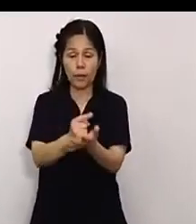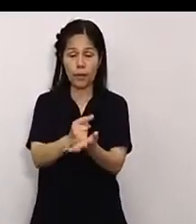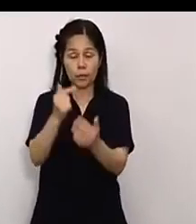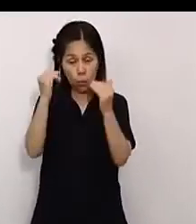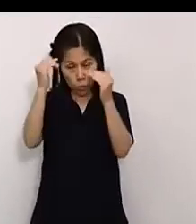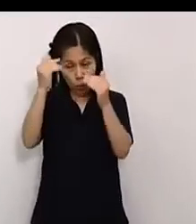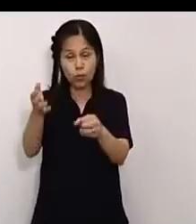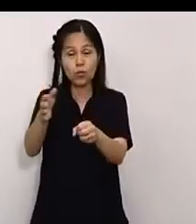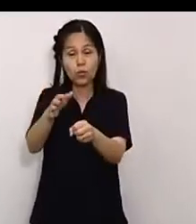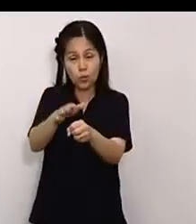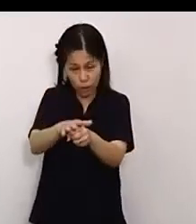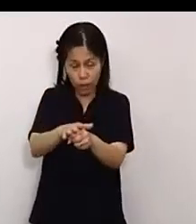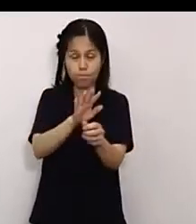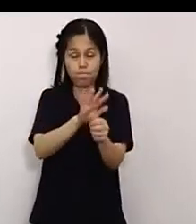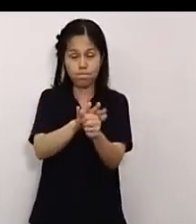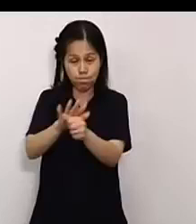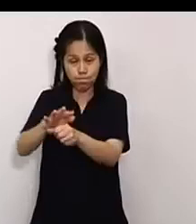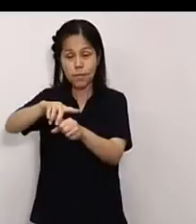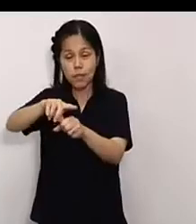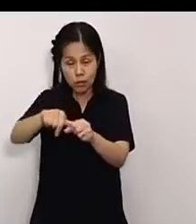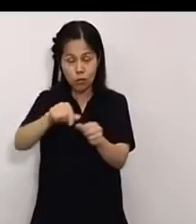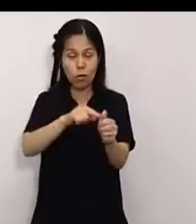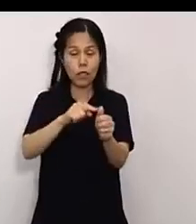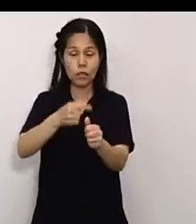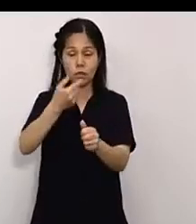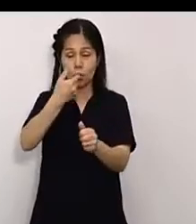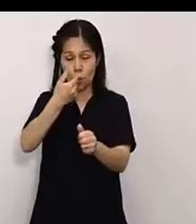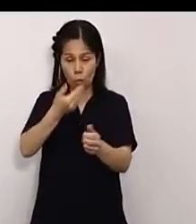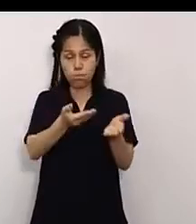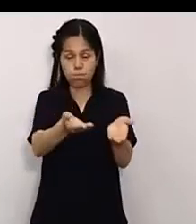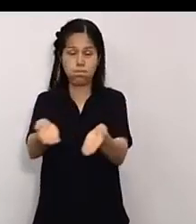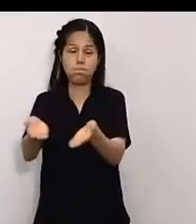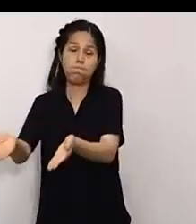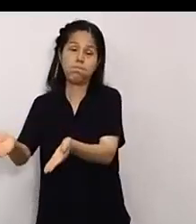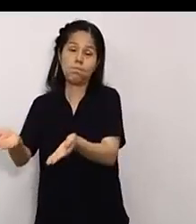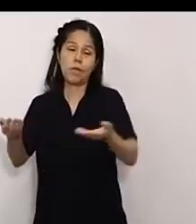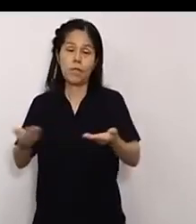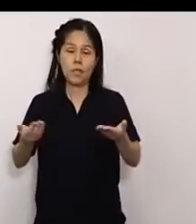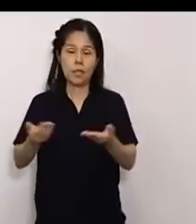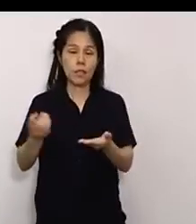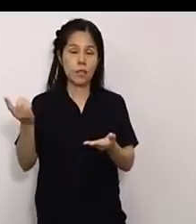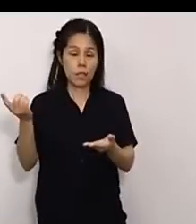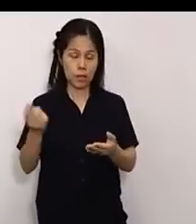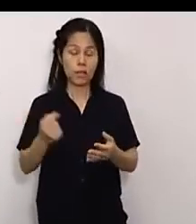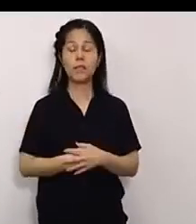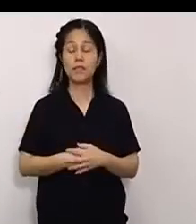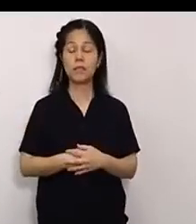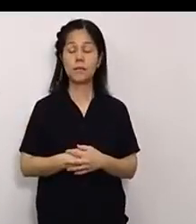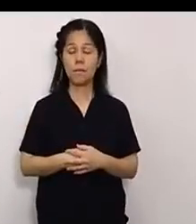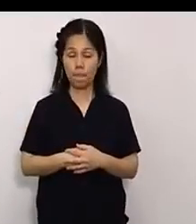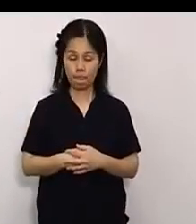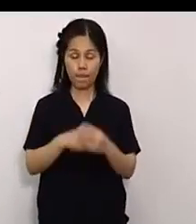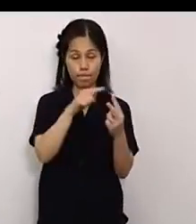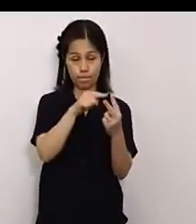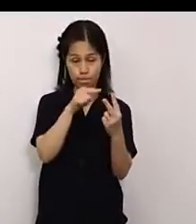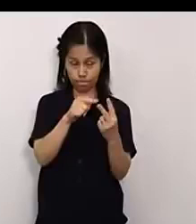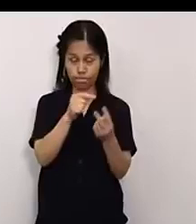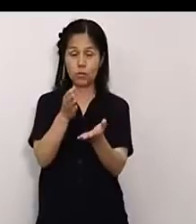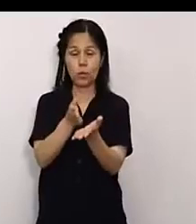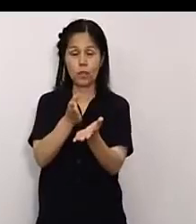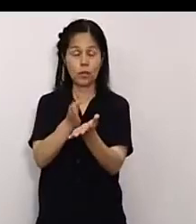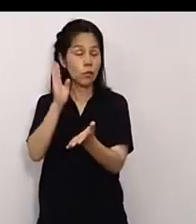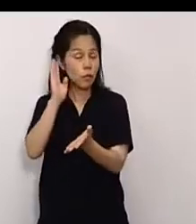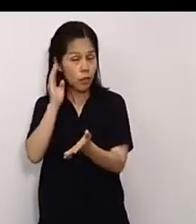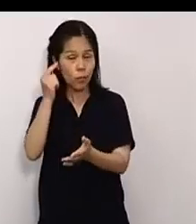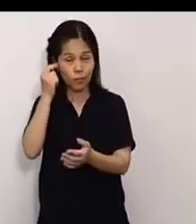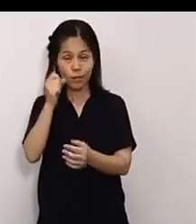含めて地域の方々に食事を、まあ、提供していらっしゃるということですので、それぞれお話を伺っていきたいと思います。